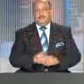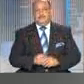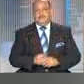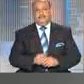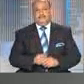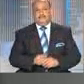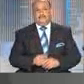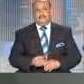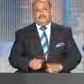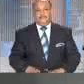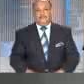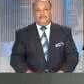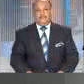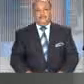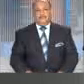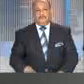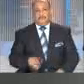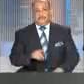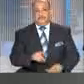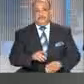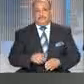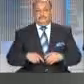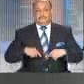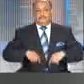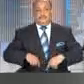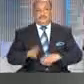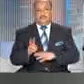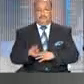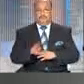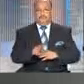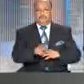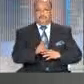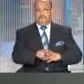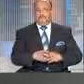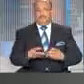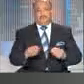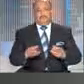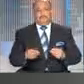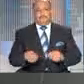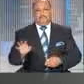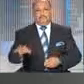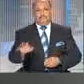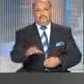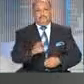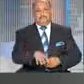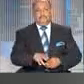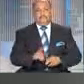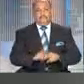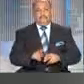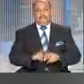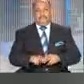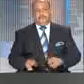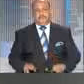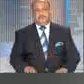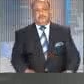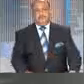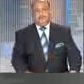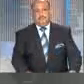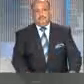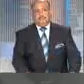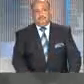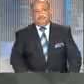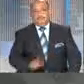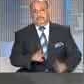الانتظار ويأملون أن لا يفوت القطار أو لا يتأخر أكثر من مكان خميس ببطان التلفزة الوطنية